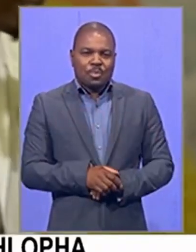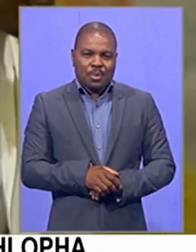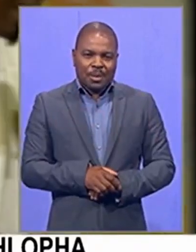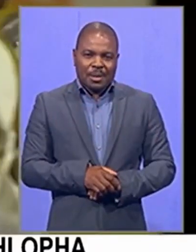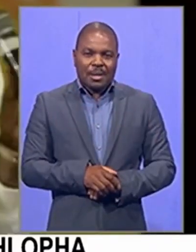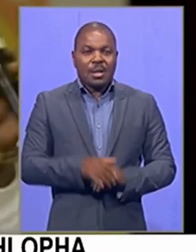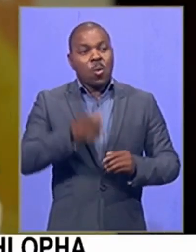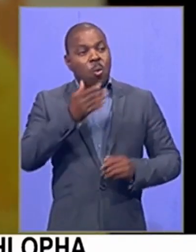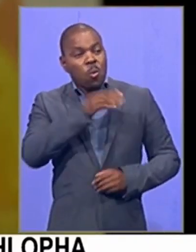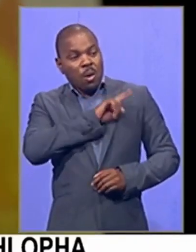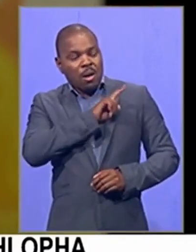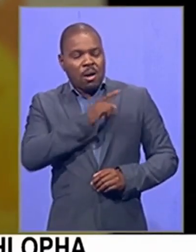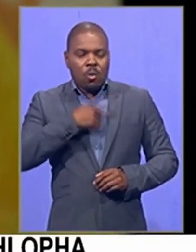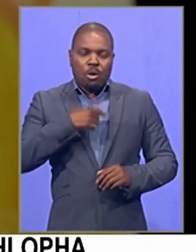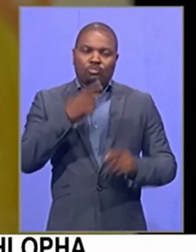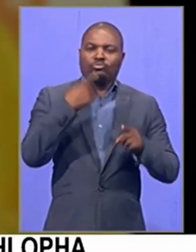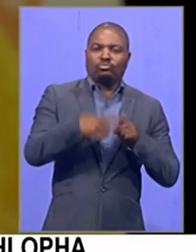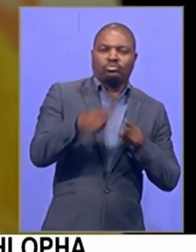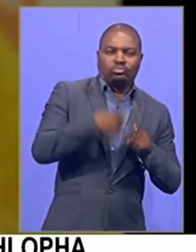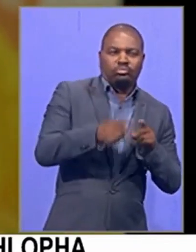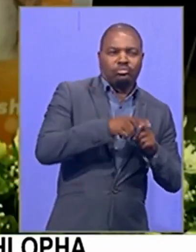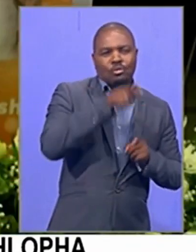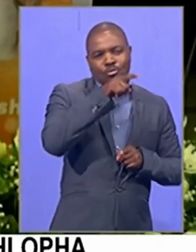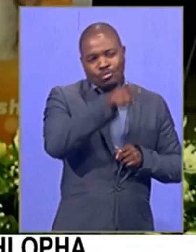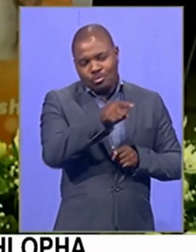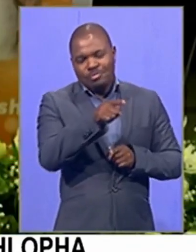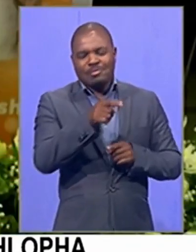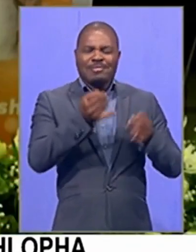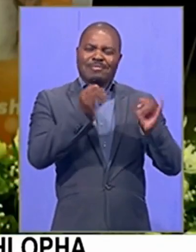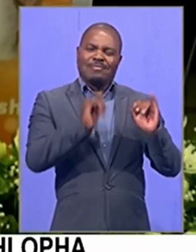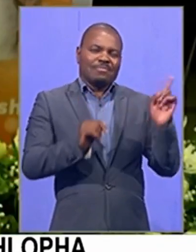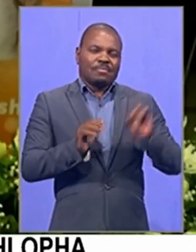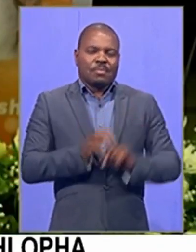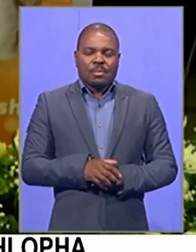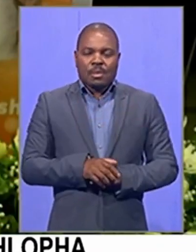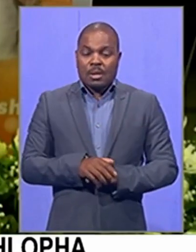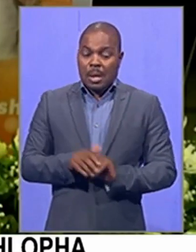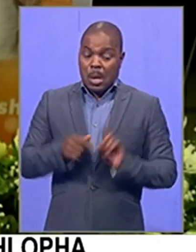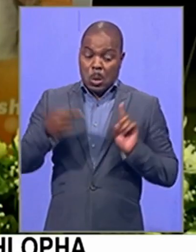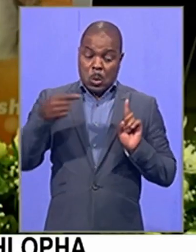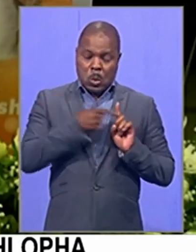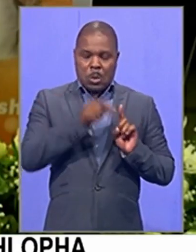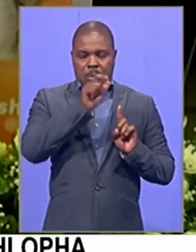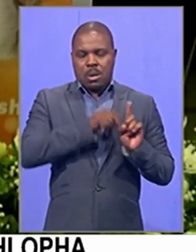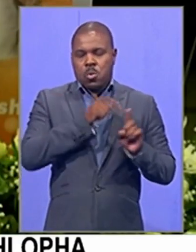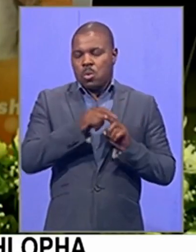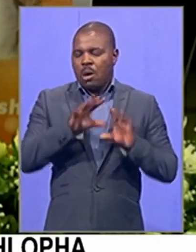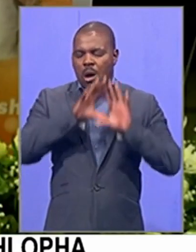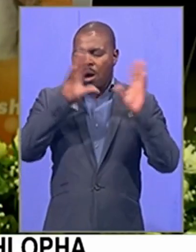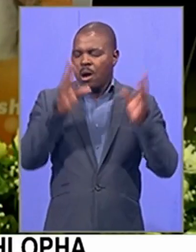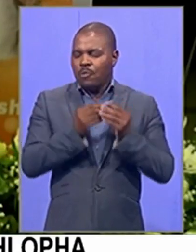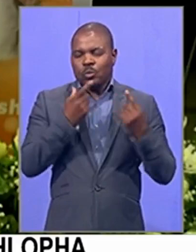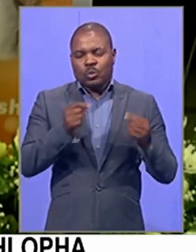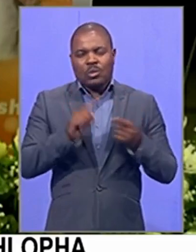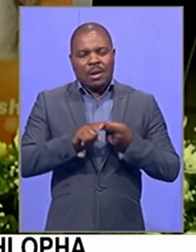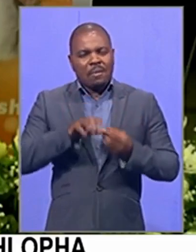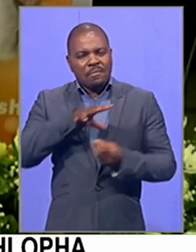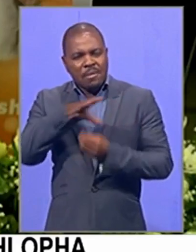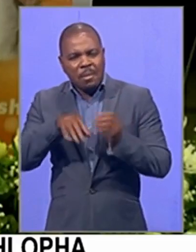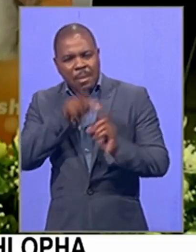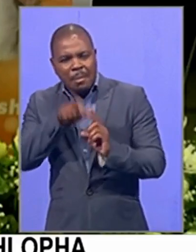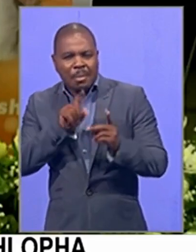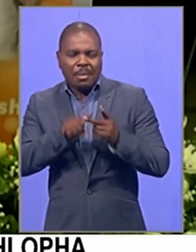singathi mazidlala nawe bese uba serious. He was an all-rounder, a family man, a businessman,